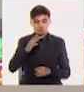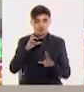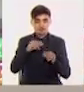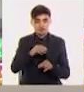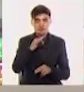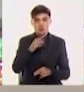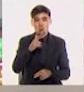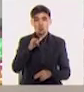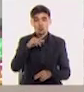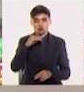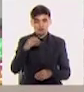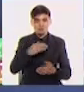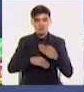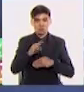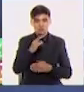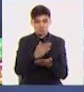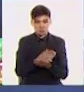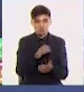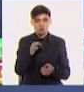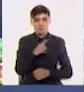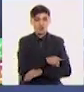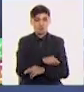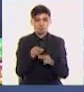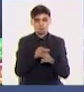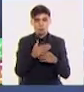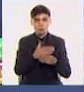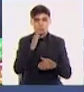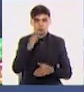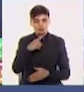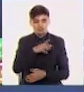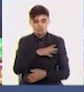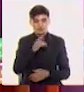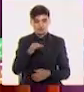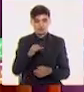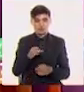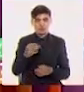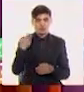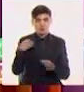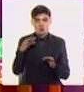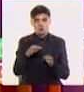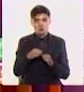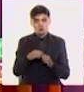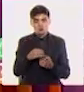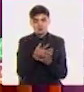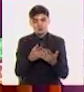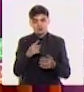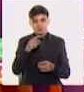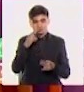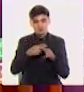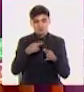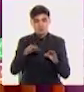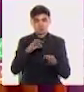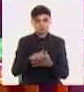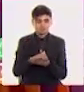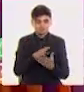жүрек мұңы мүгедек бала да медициналық көмек көрсетілетін болды. Көптен бері көріспей арыздасып жүрген ағайында аман сәлемі